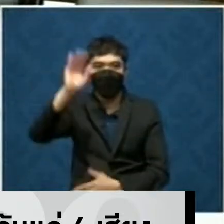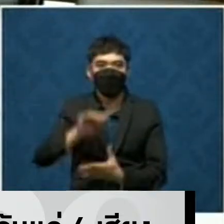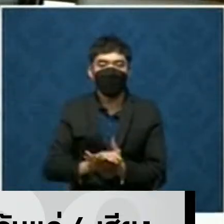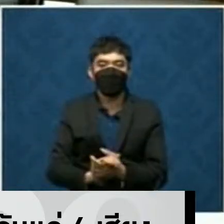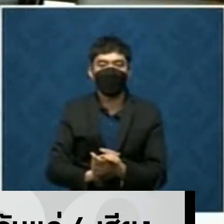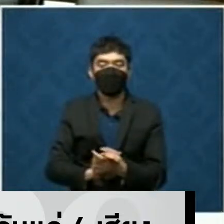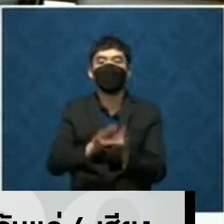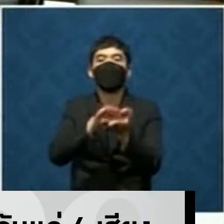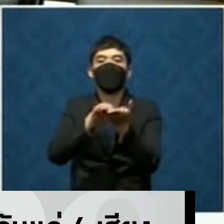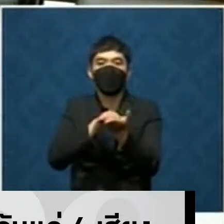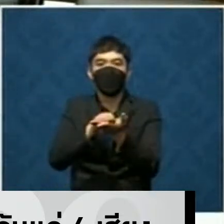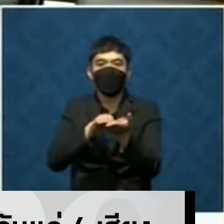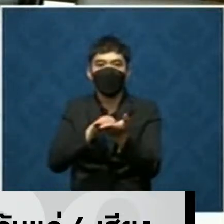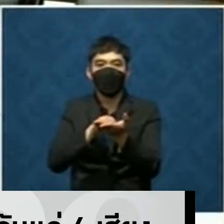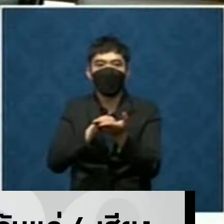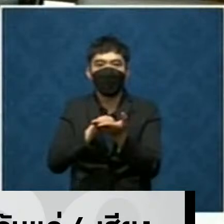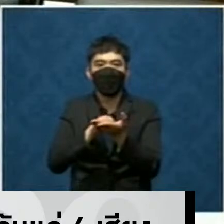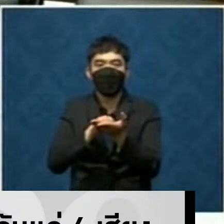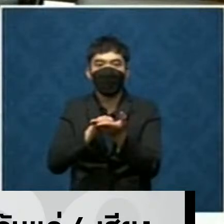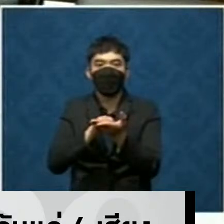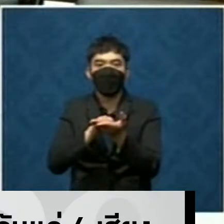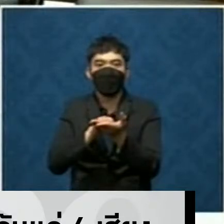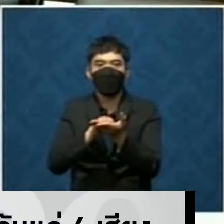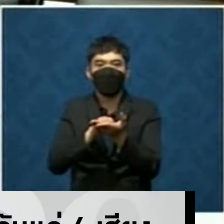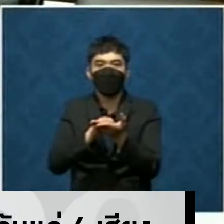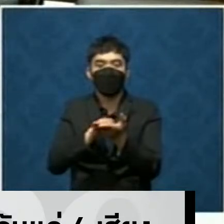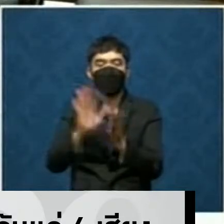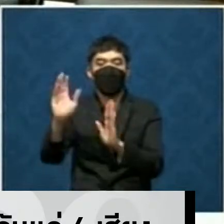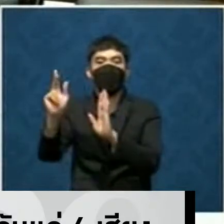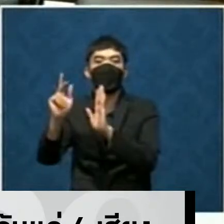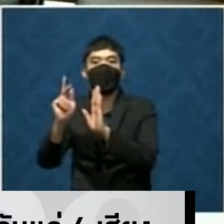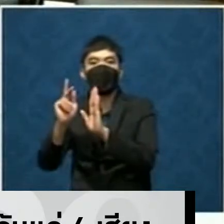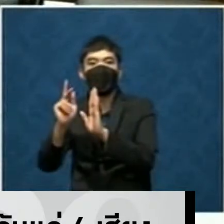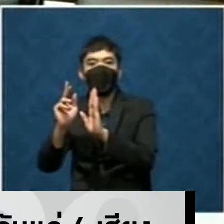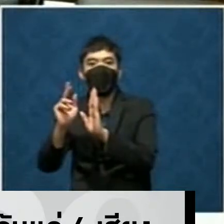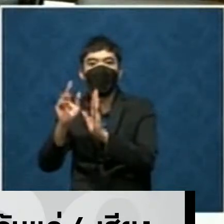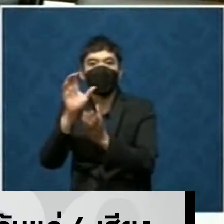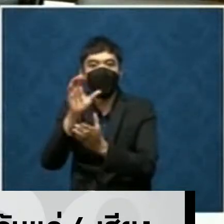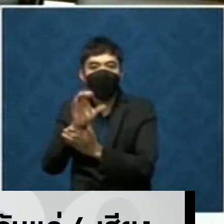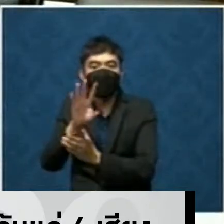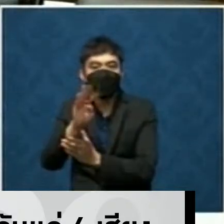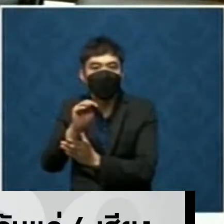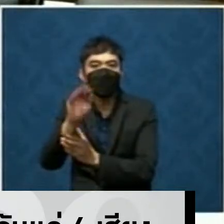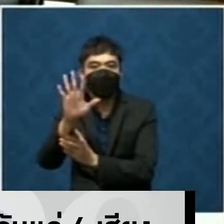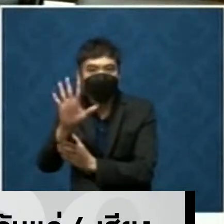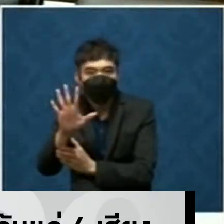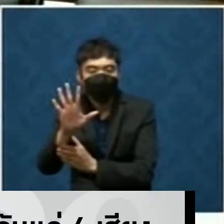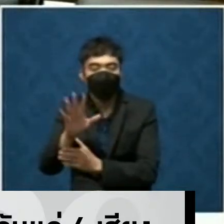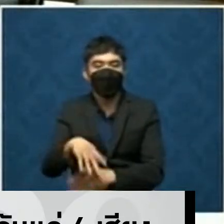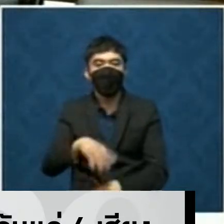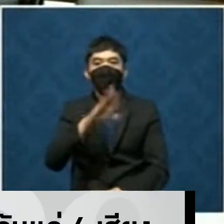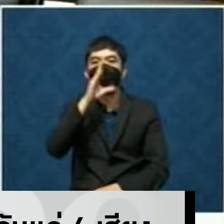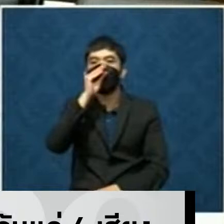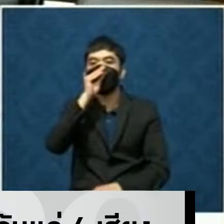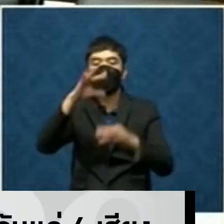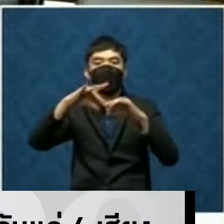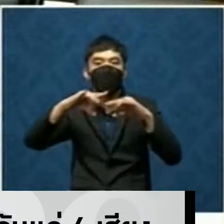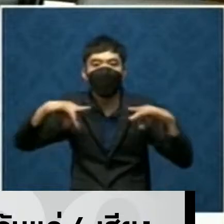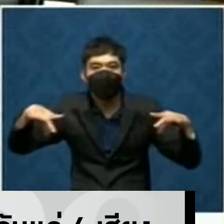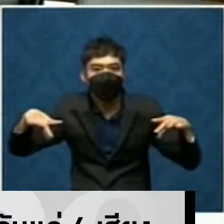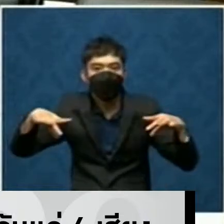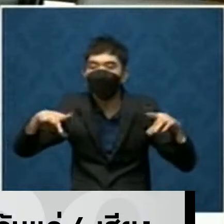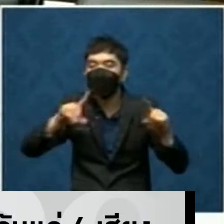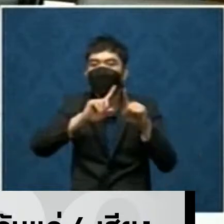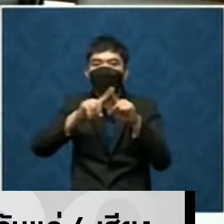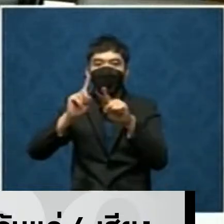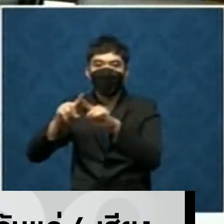ส.ส.อีกแล้วก็คุณศรีนวลก็บอกว่าสิ่งที่อาจารย์ปิยบุตรกล่าวถึงตนในวันนั้นน่ะถือว่าผิดข้อบังคับ